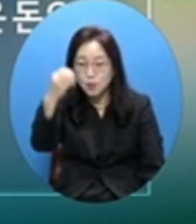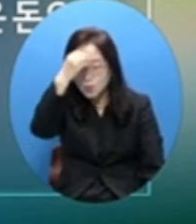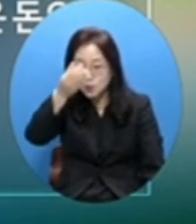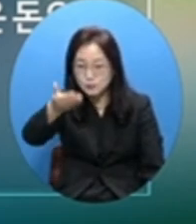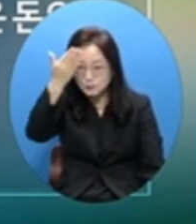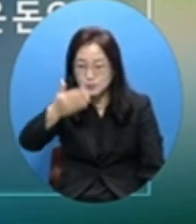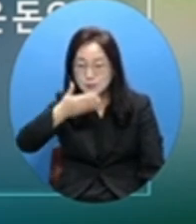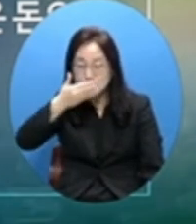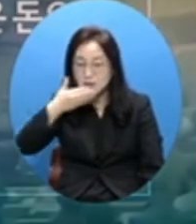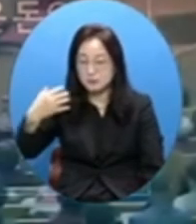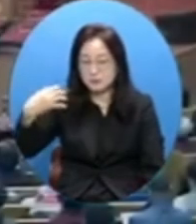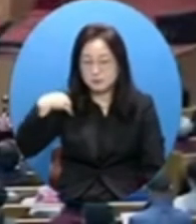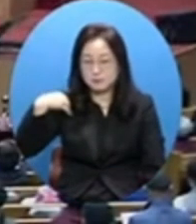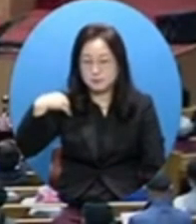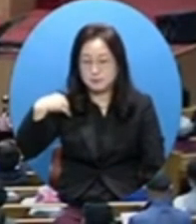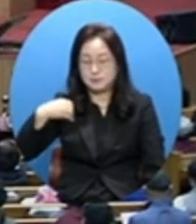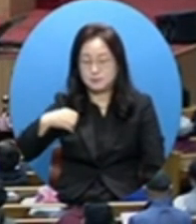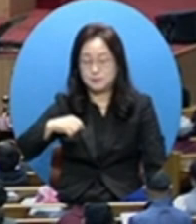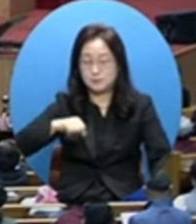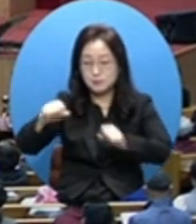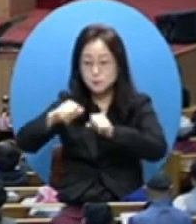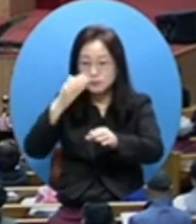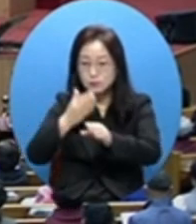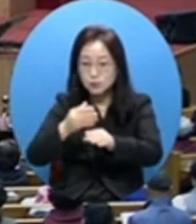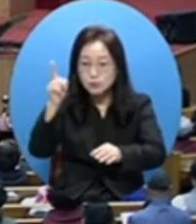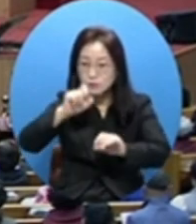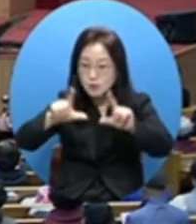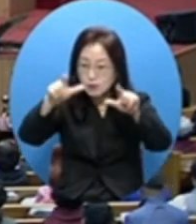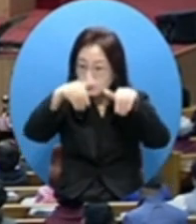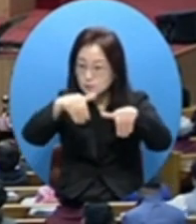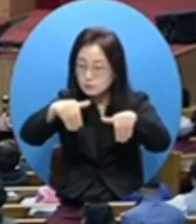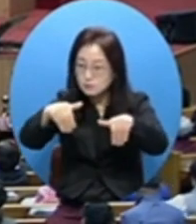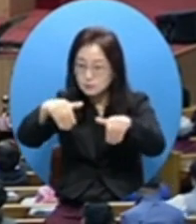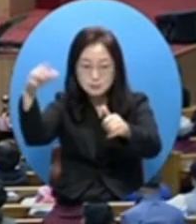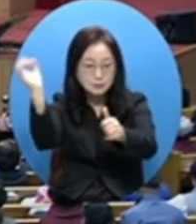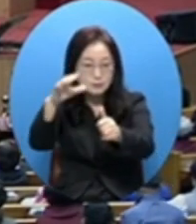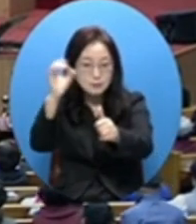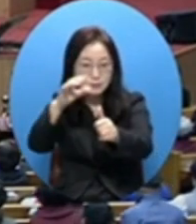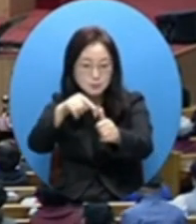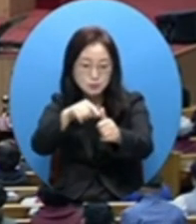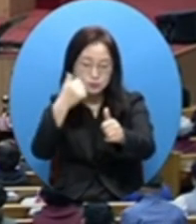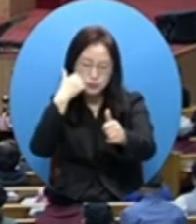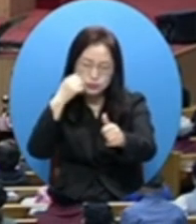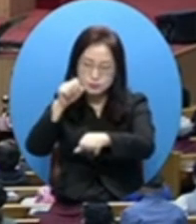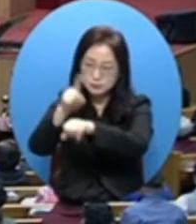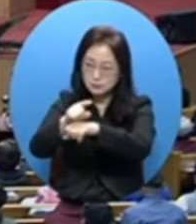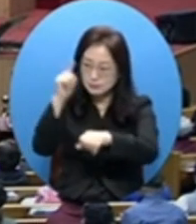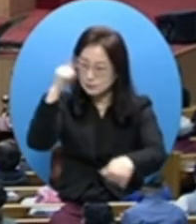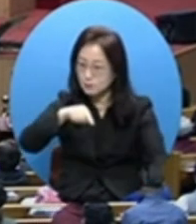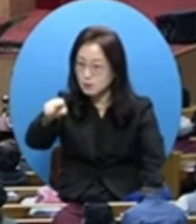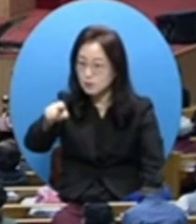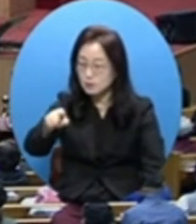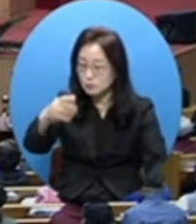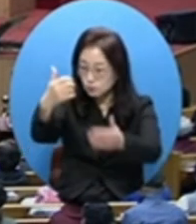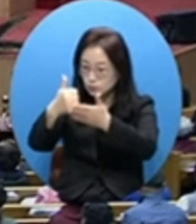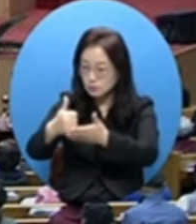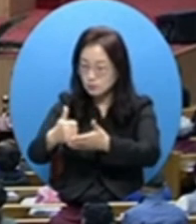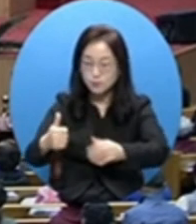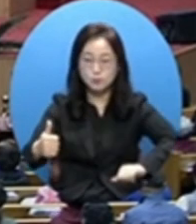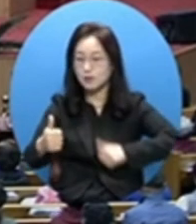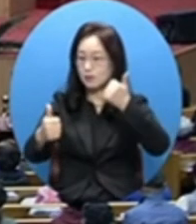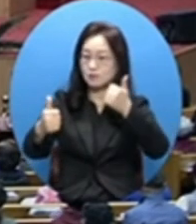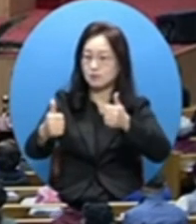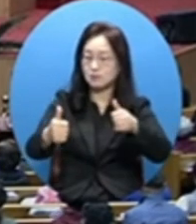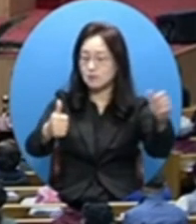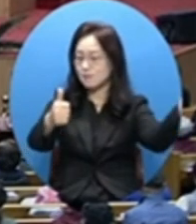책임자로 일하게 되었는데 어느 날 직원을 괴롭히는 성격이 고약한 손님을 보고 참지 못해서